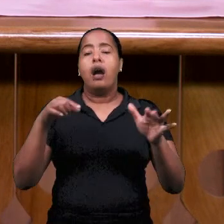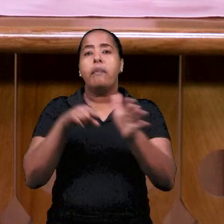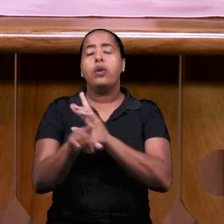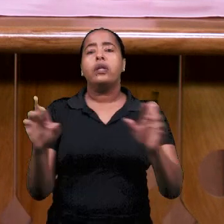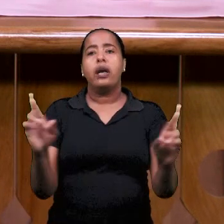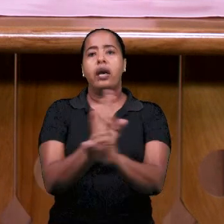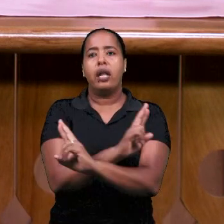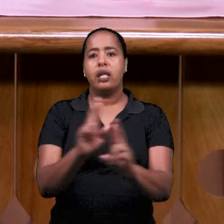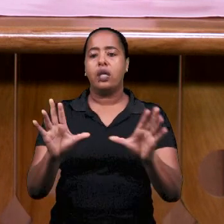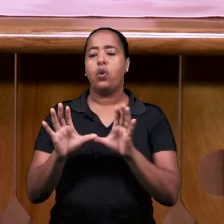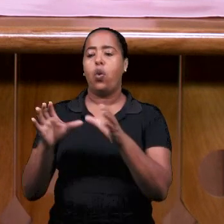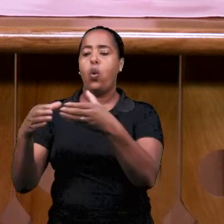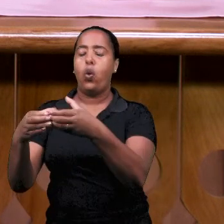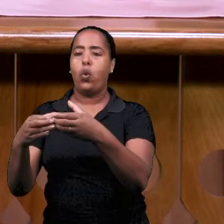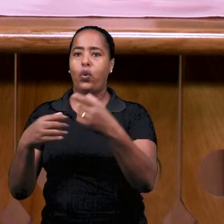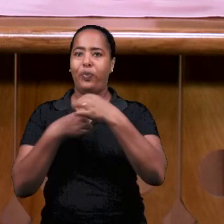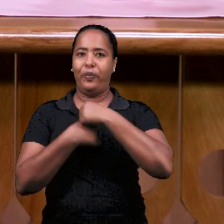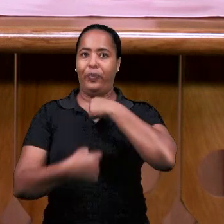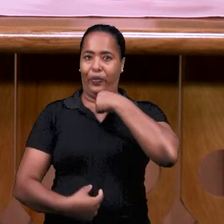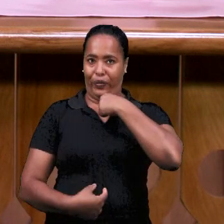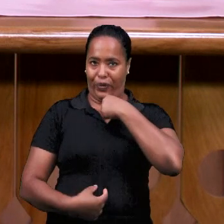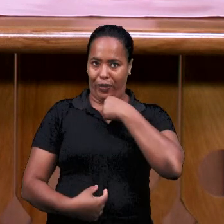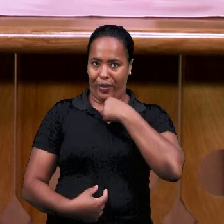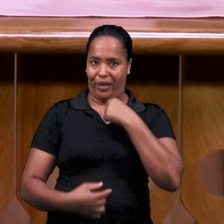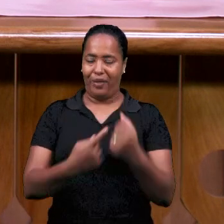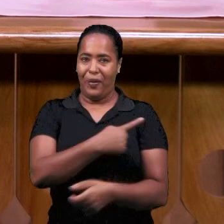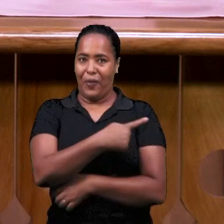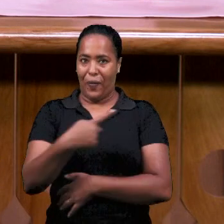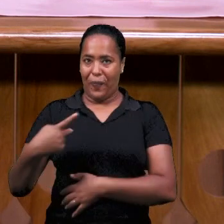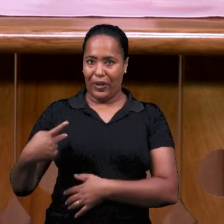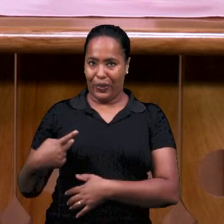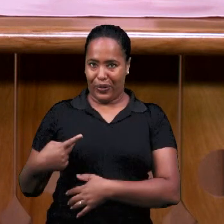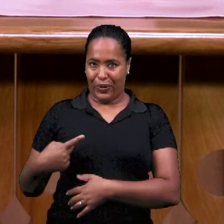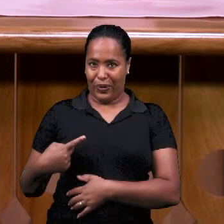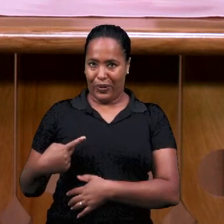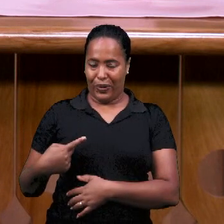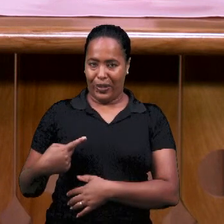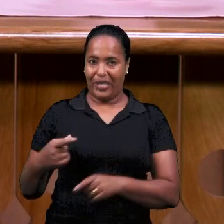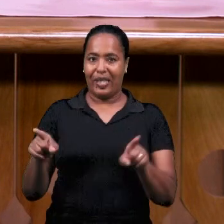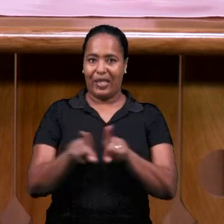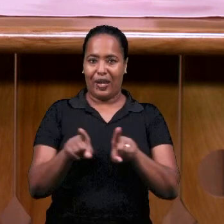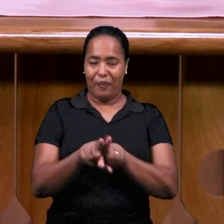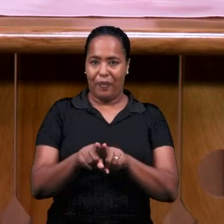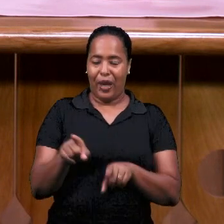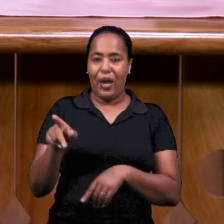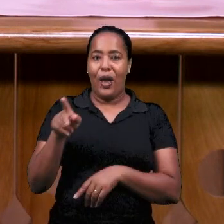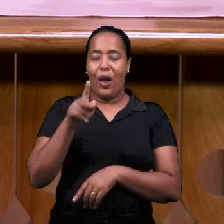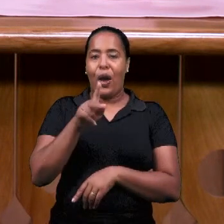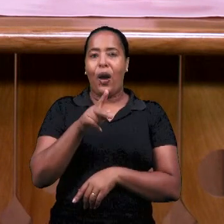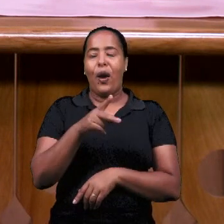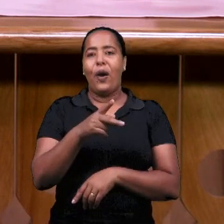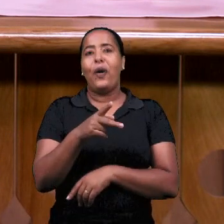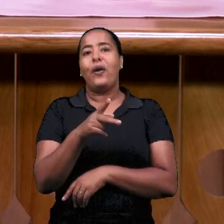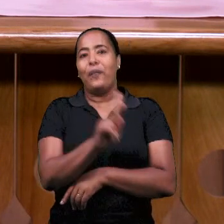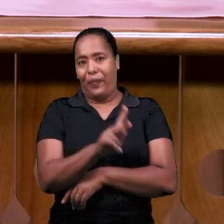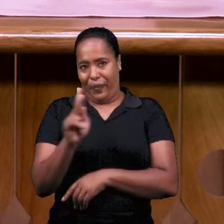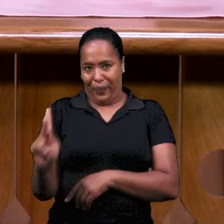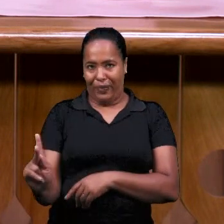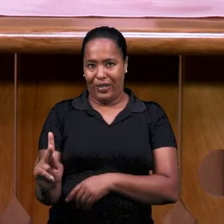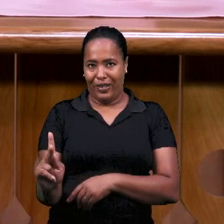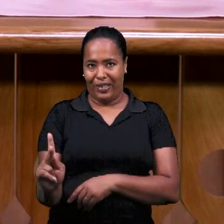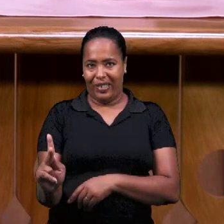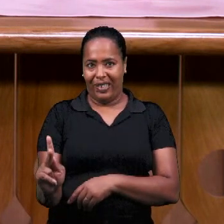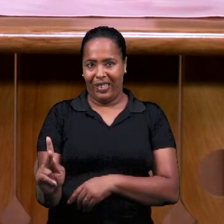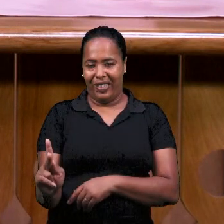a été destinée donc aux ouvriers. Les ouvriers, pasteurs et professeurs.